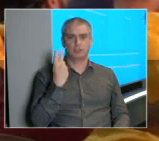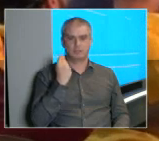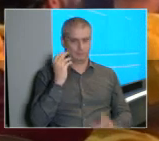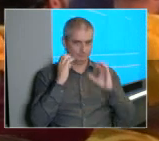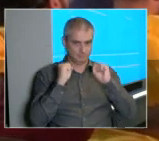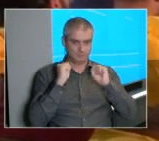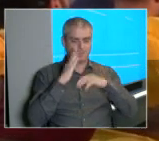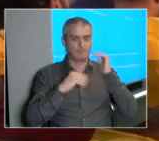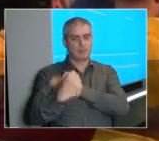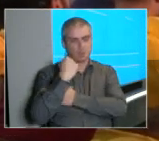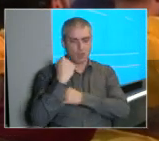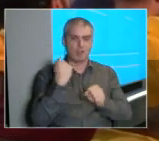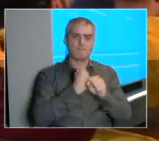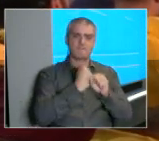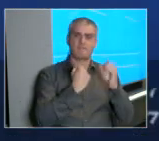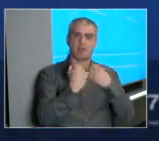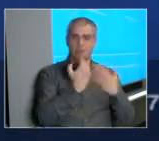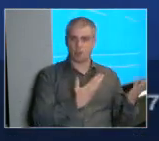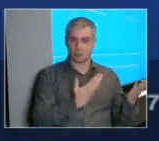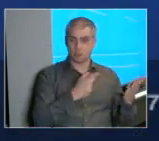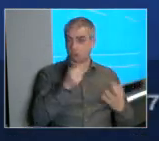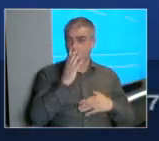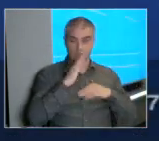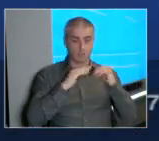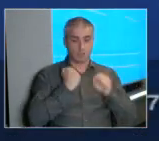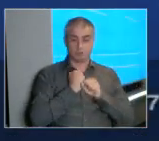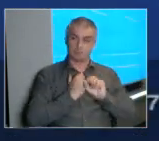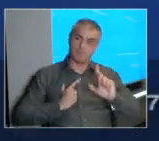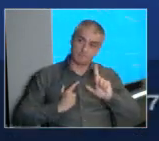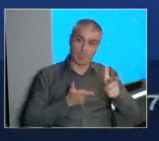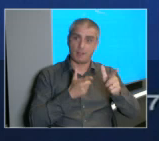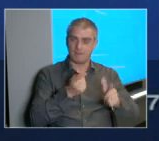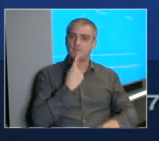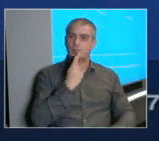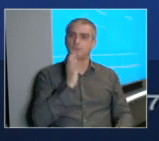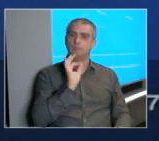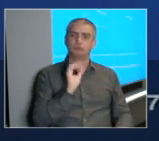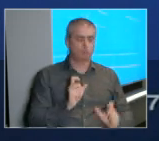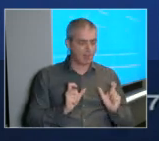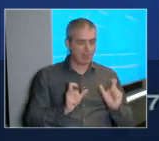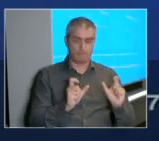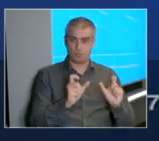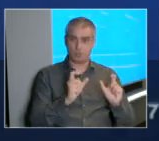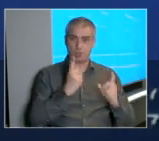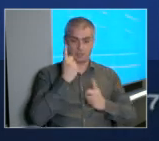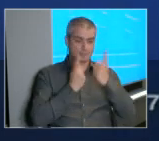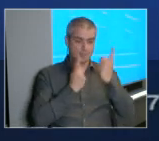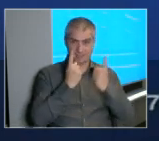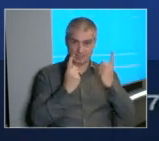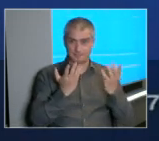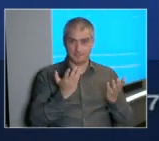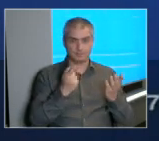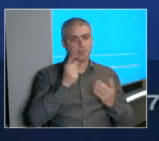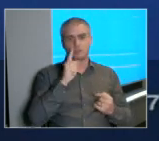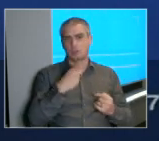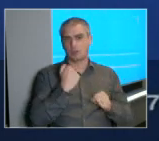יסוד, בניין כוח והפעלת כוח. כשאתה יוצא למלחמה, ואתה אומר, כדי למנוע הצבת טילים וכיוצא בזה,